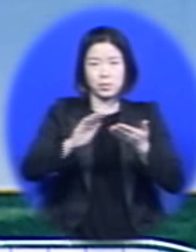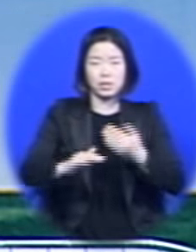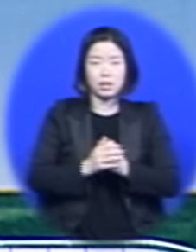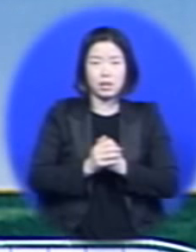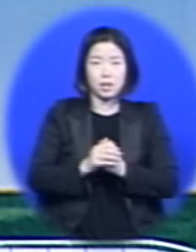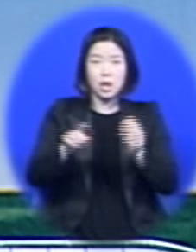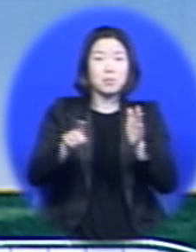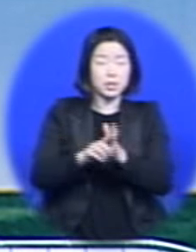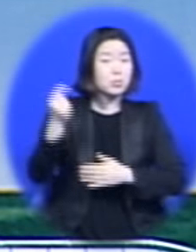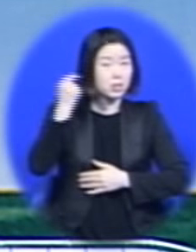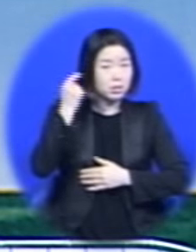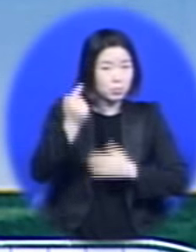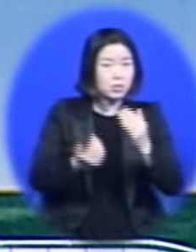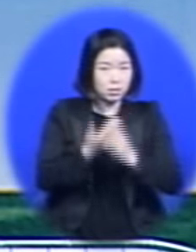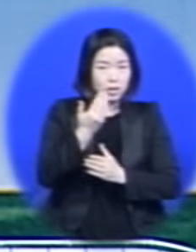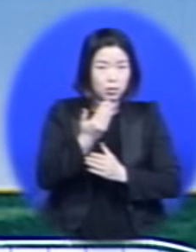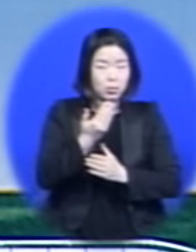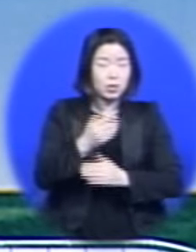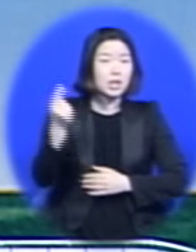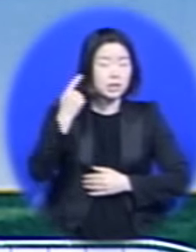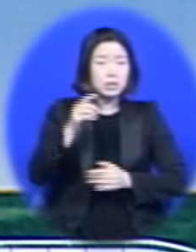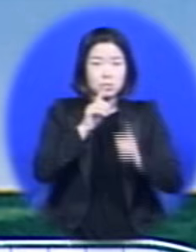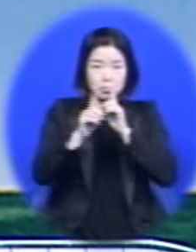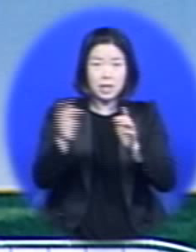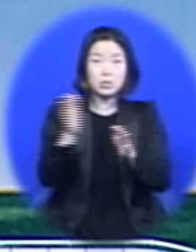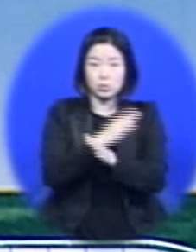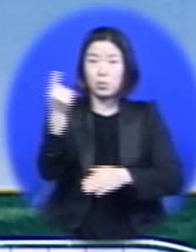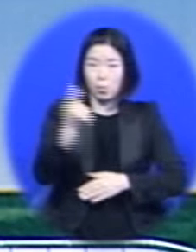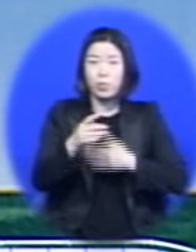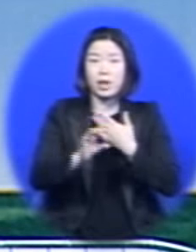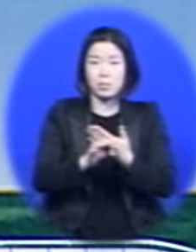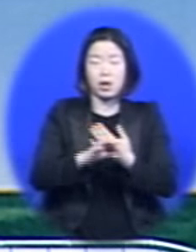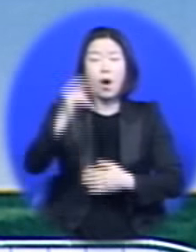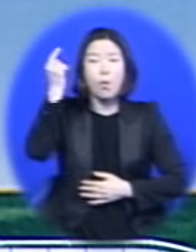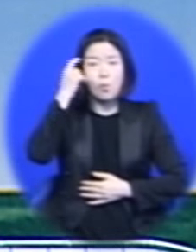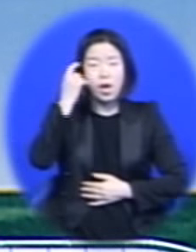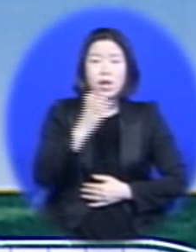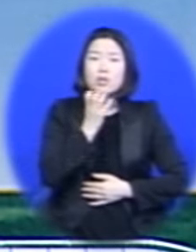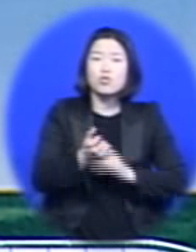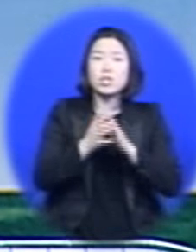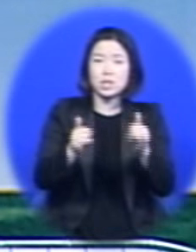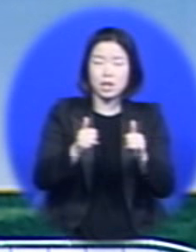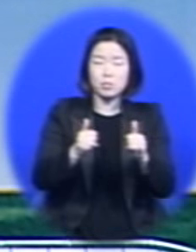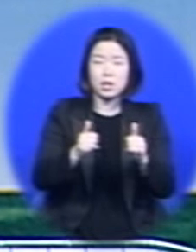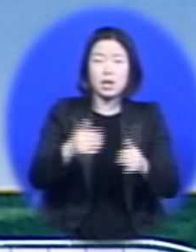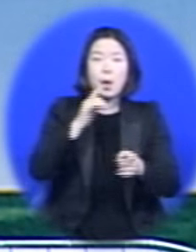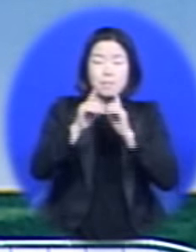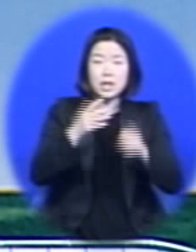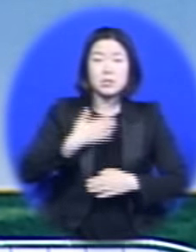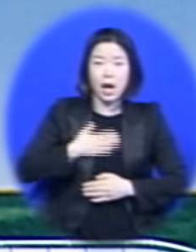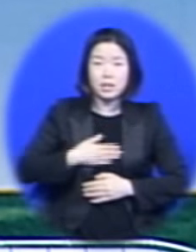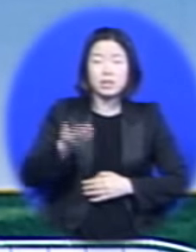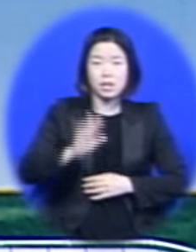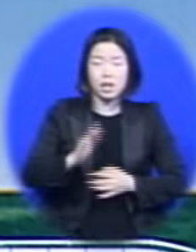믿음이 들음에서 나는 거고 들음은 말씀으로부터 오는 것이라면 유대인들이 어떻게 말씀을 알고 있는 유대인들이